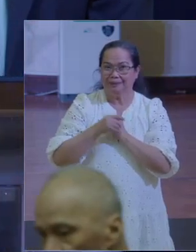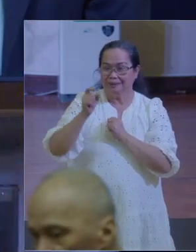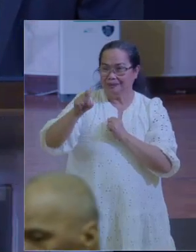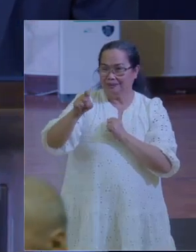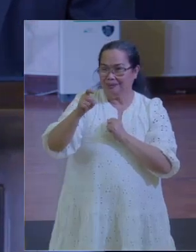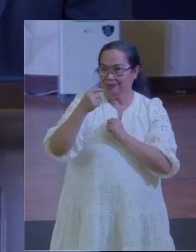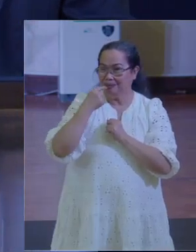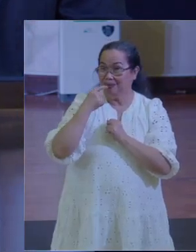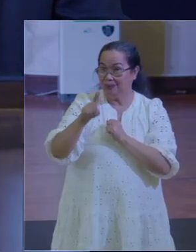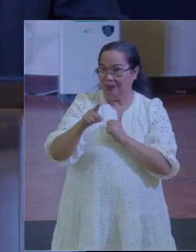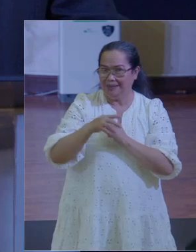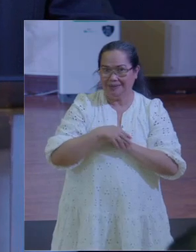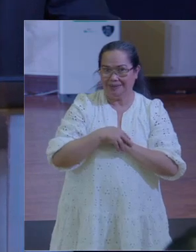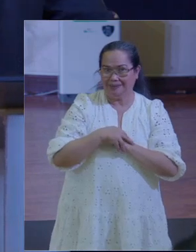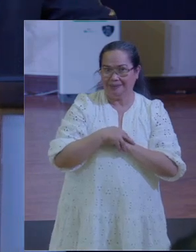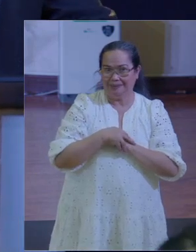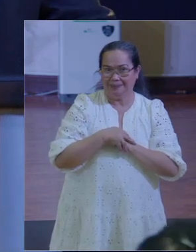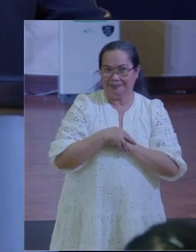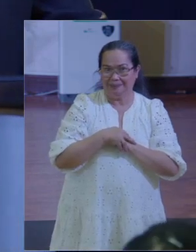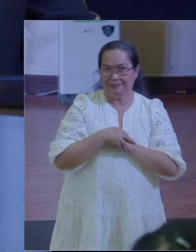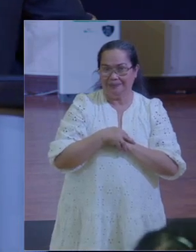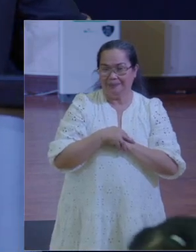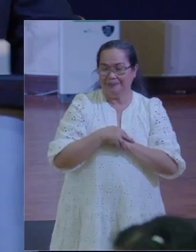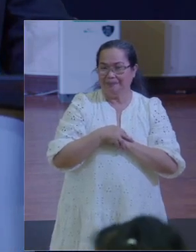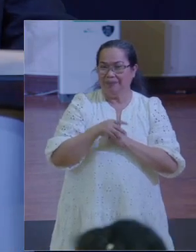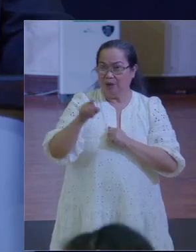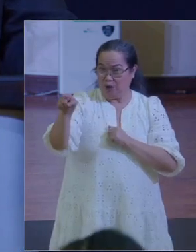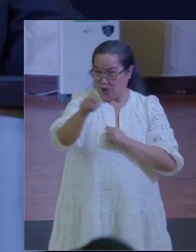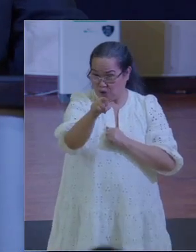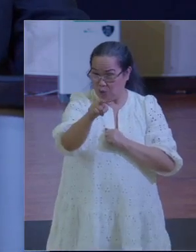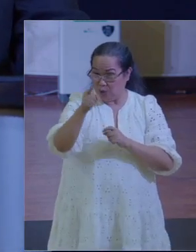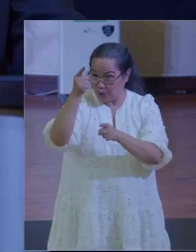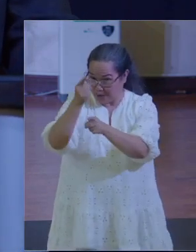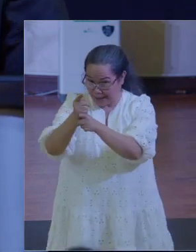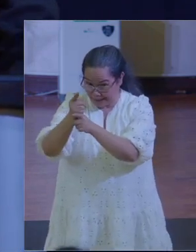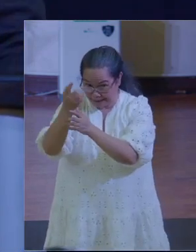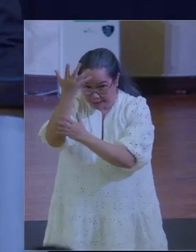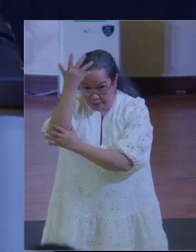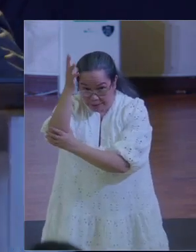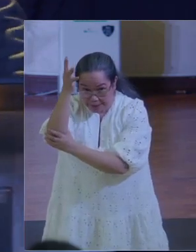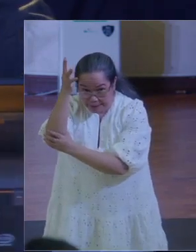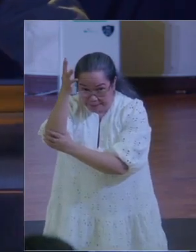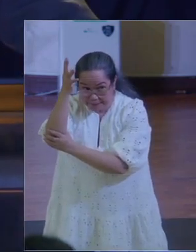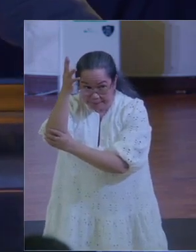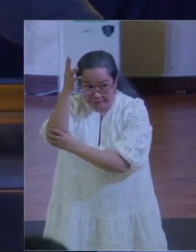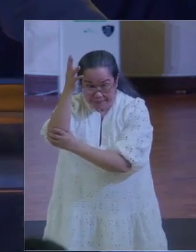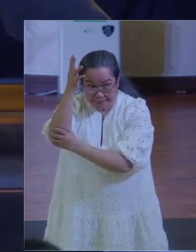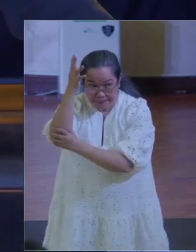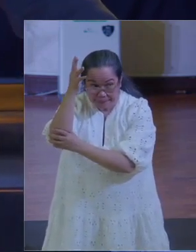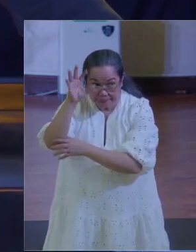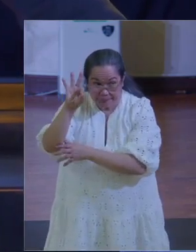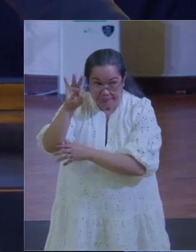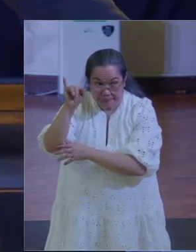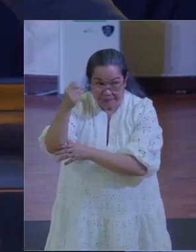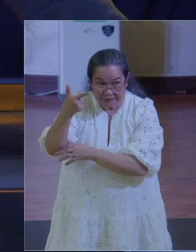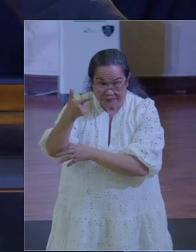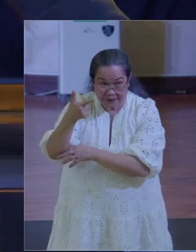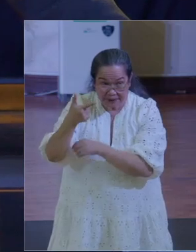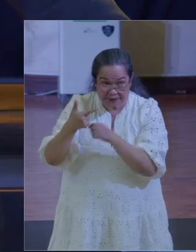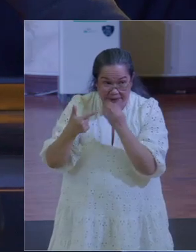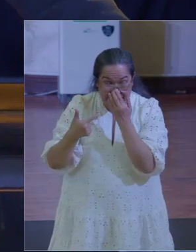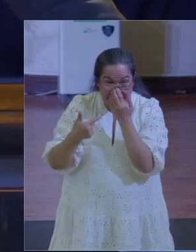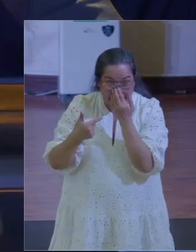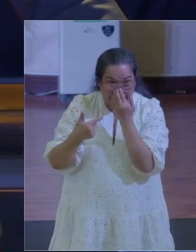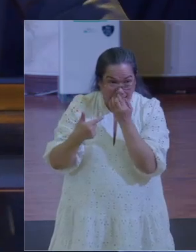nating sagutin ay, ikaw ba ang tamang puno? Alam niyo yung fig, nakatikim na